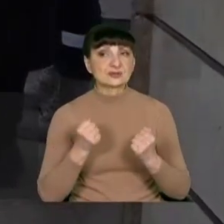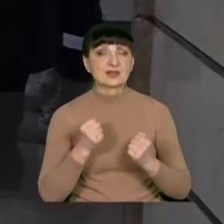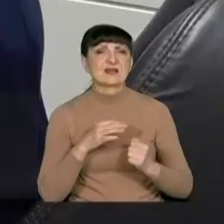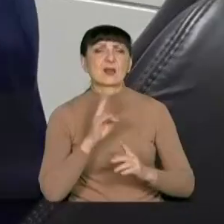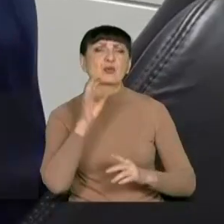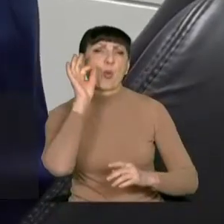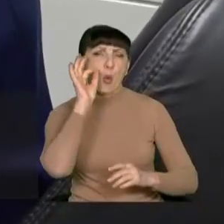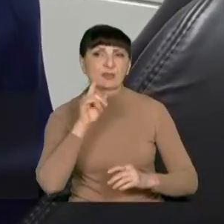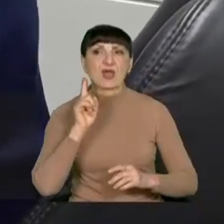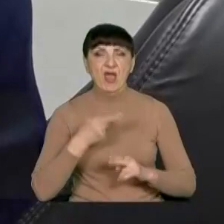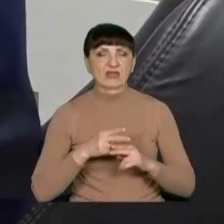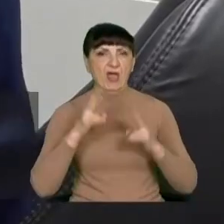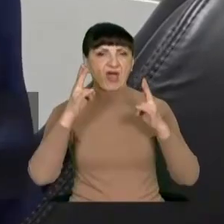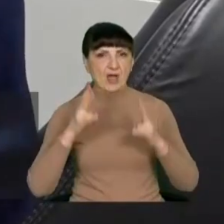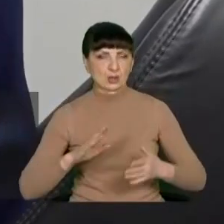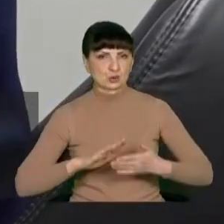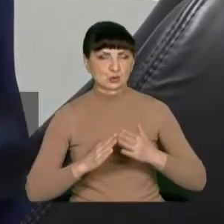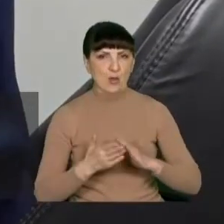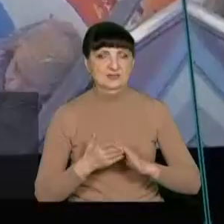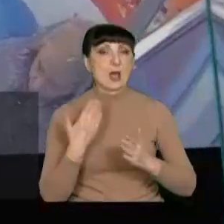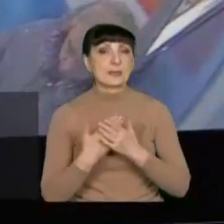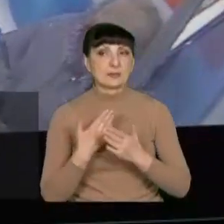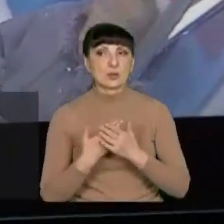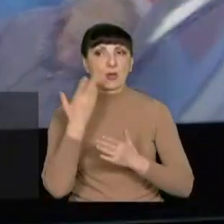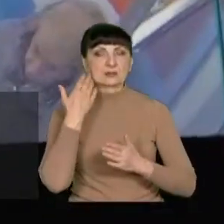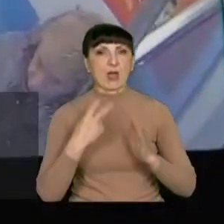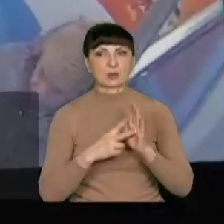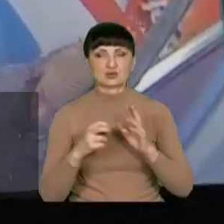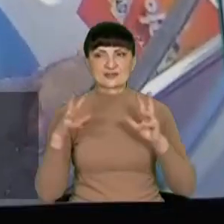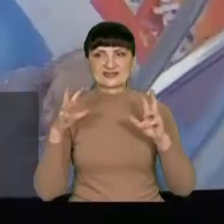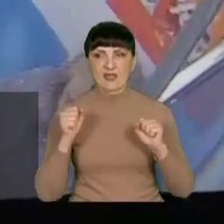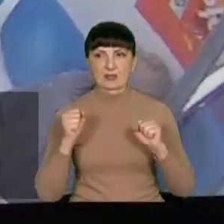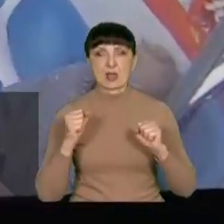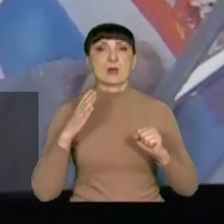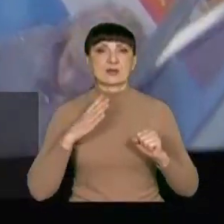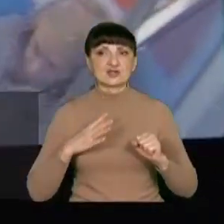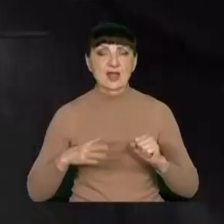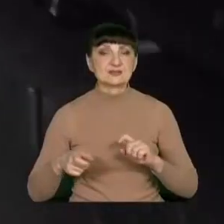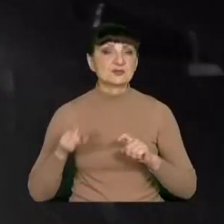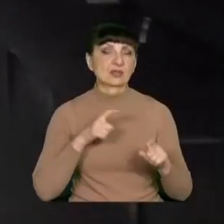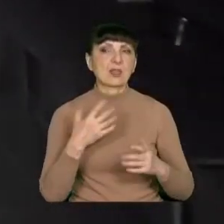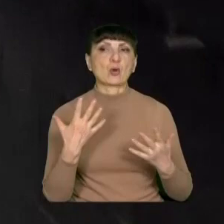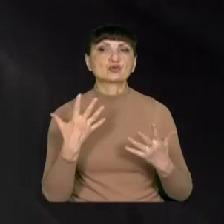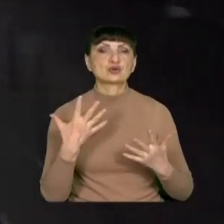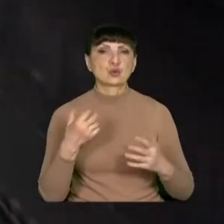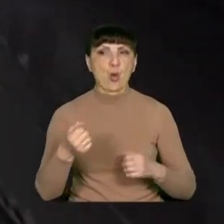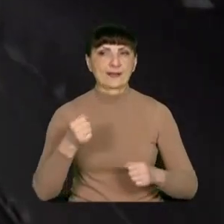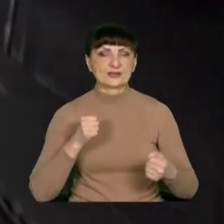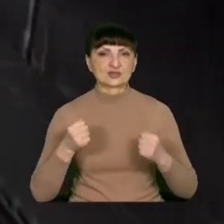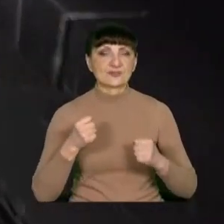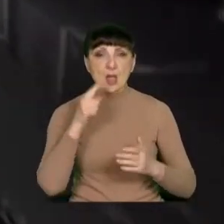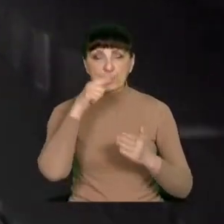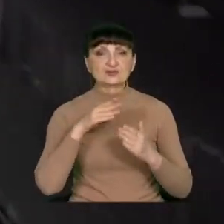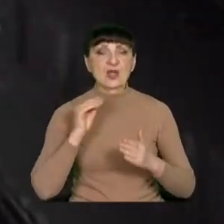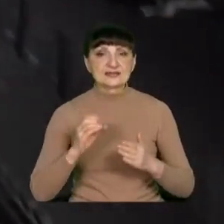самого опытного, это аварийные ситуации. К примеру, когда отключается свет, приходится переключать состав на ручной режим. В моменты ЧС